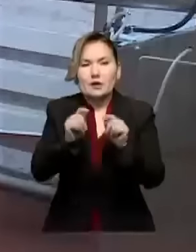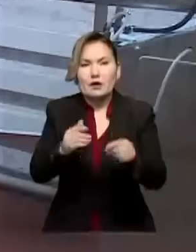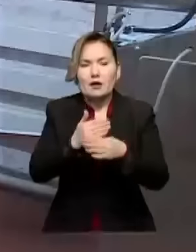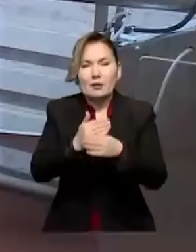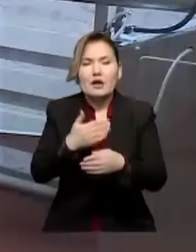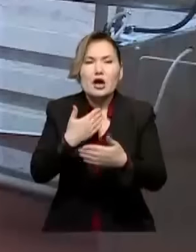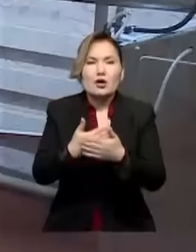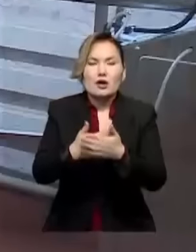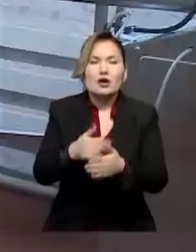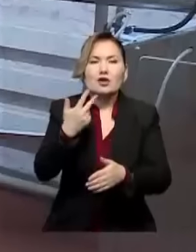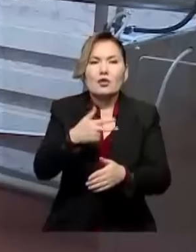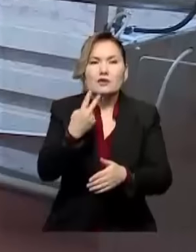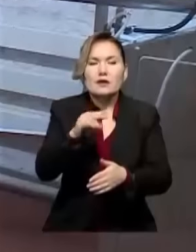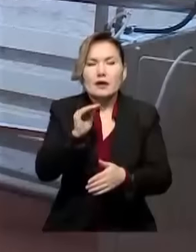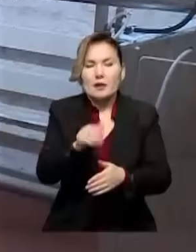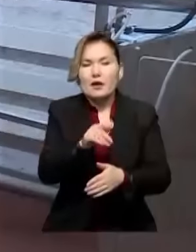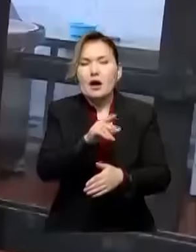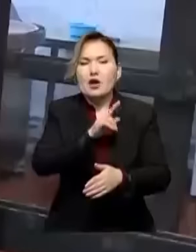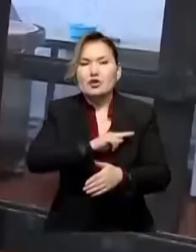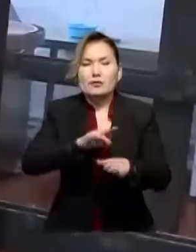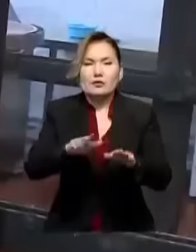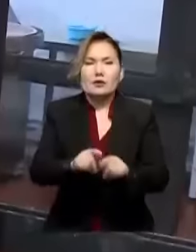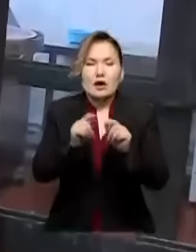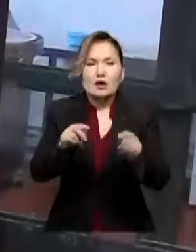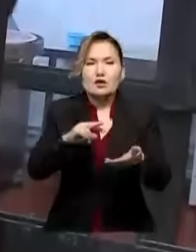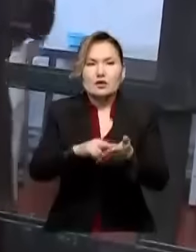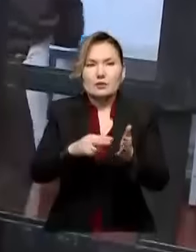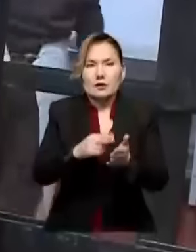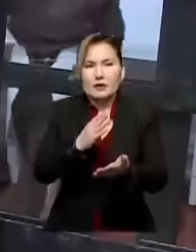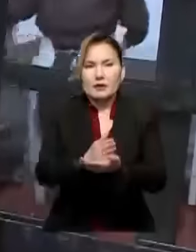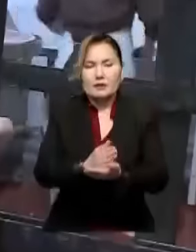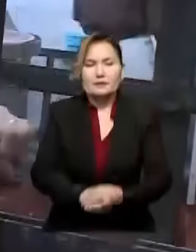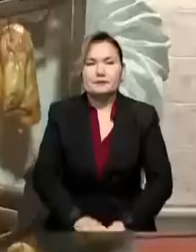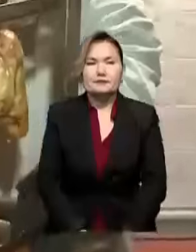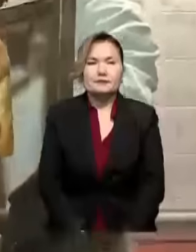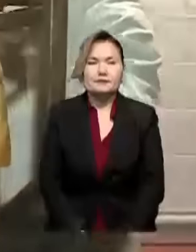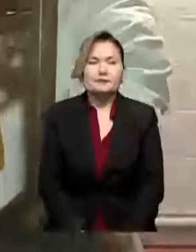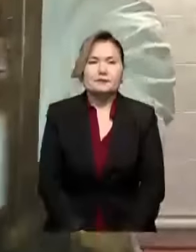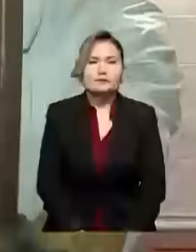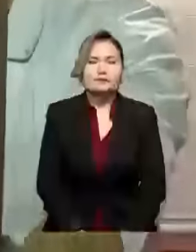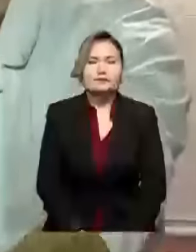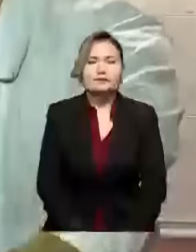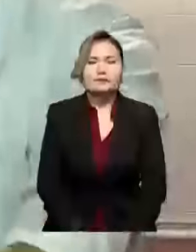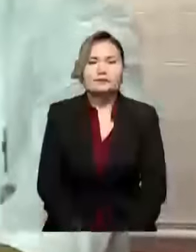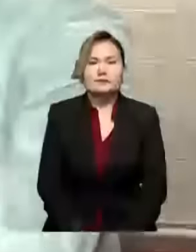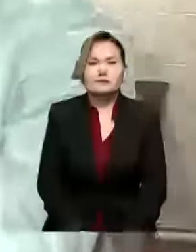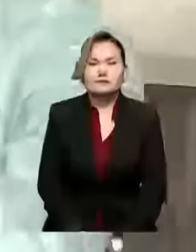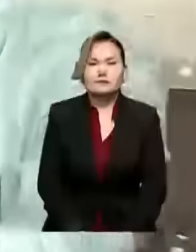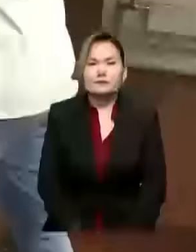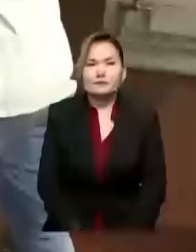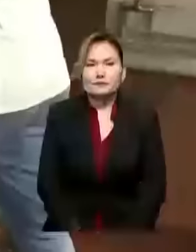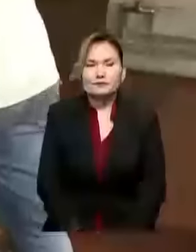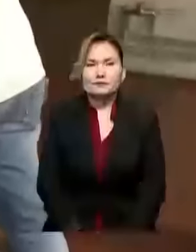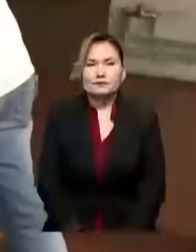аймақта шамамен 32 мыңнан астам жаңа жұмыс орны ашылады деп жоспарланып отыр. Абзал Балтабай, Виктор Полярный, Евгений Шинкаренко, Ақмола